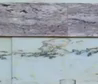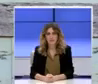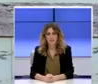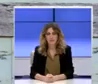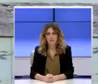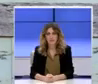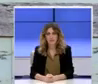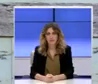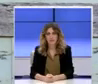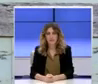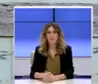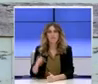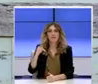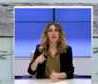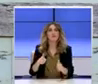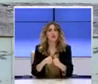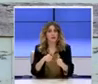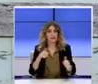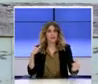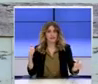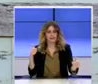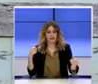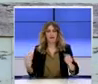Σειρά έχει τώρα η κυρία